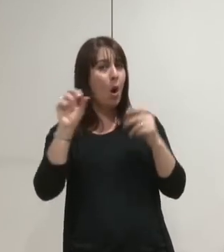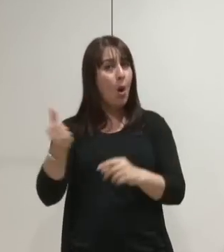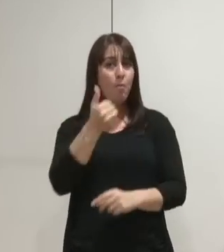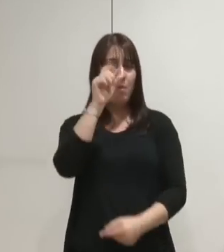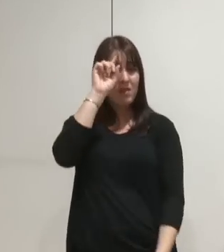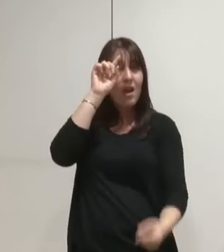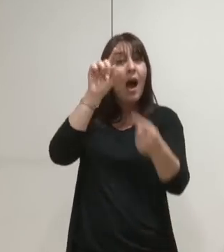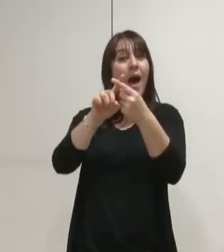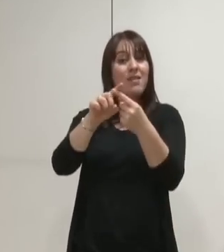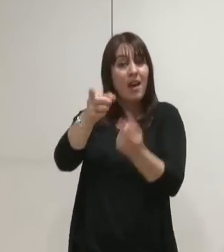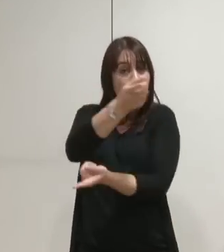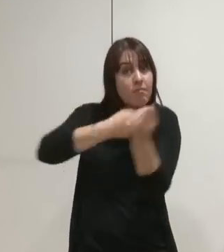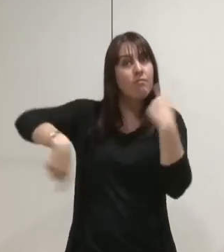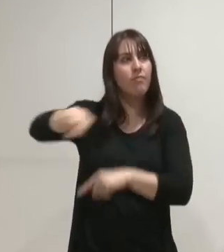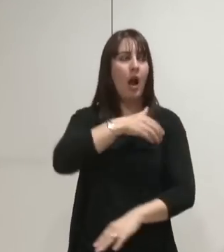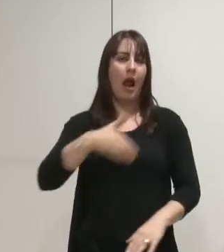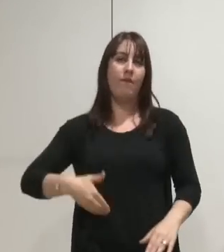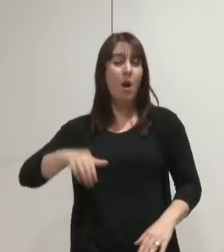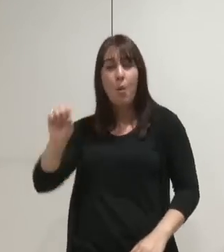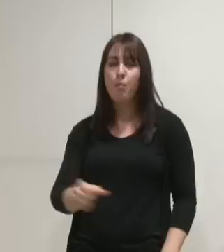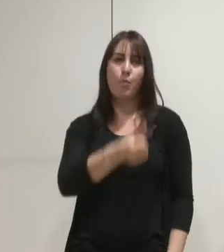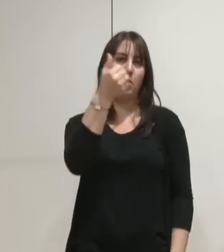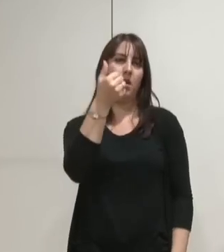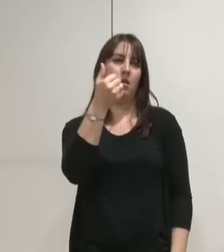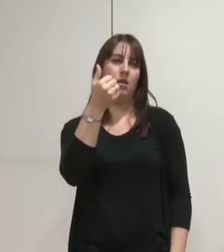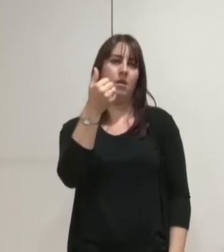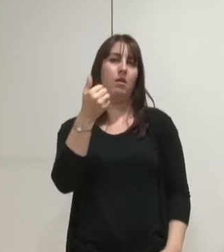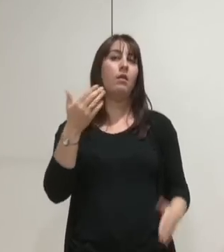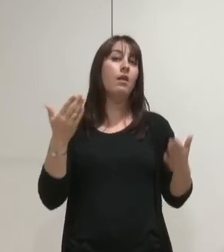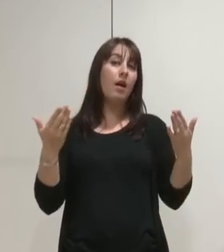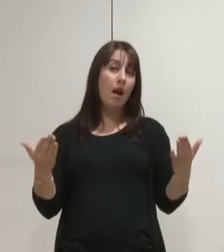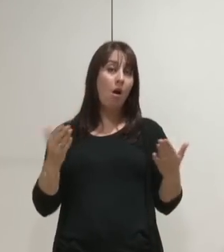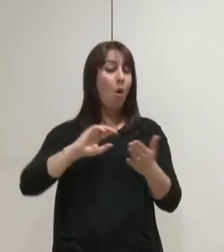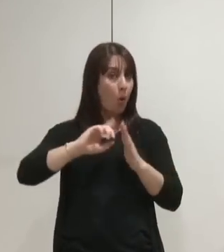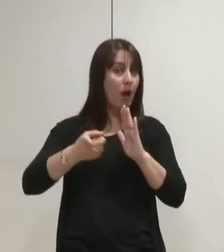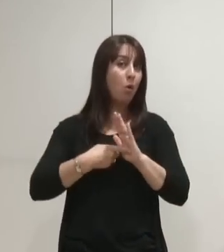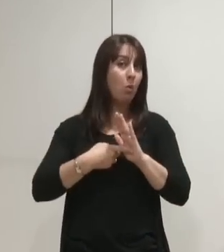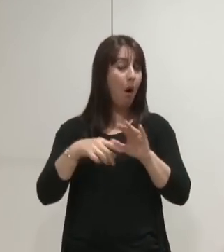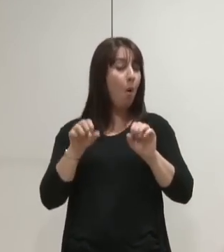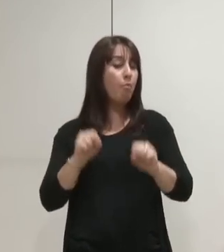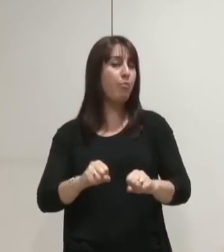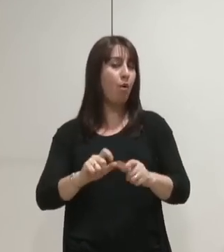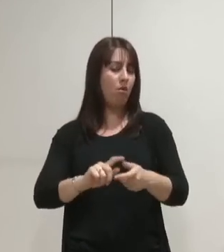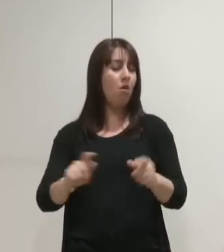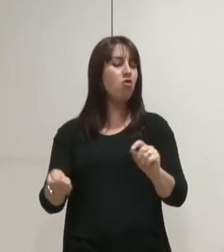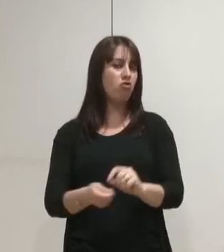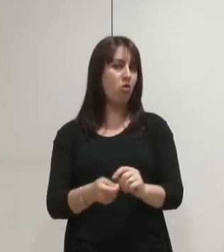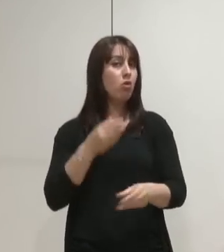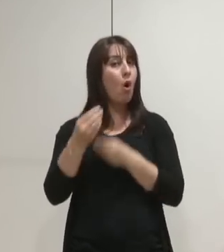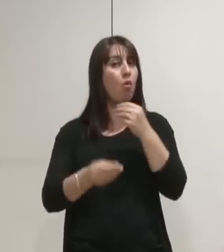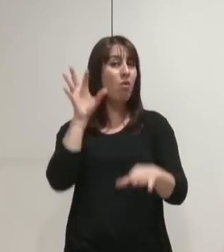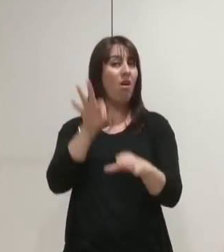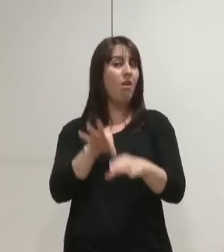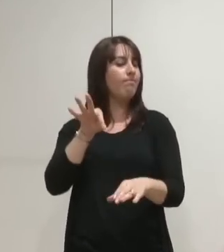tout et que cette décision soit ou modifier nous en avons et le droit et le pouvoir ou repousser